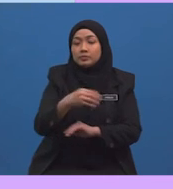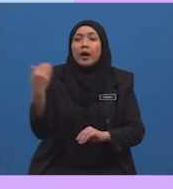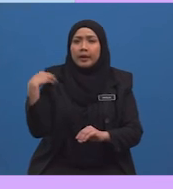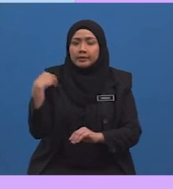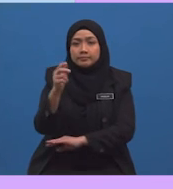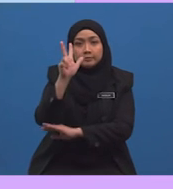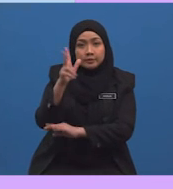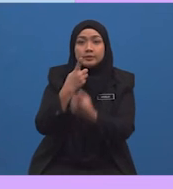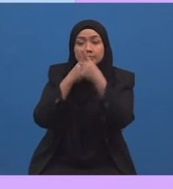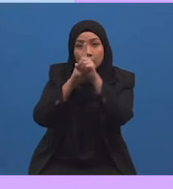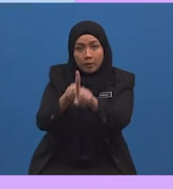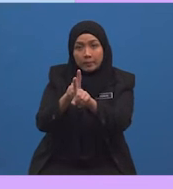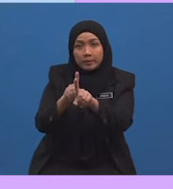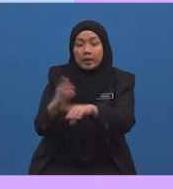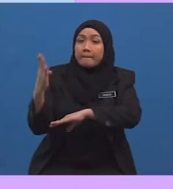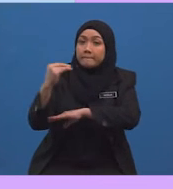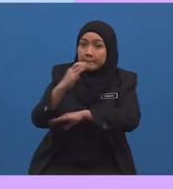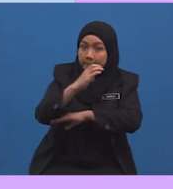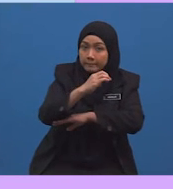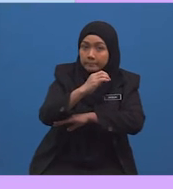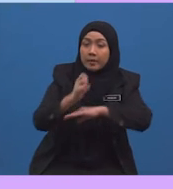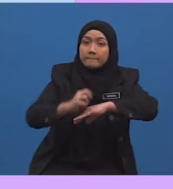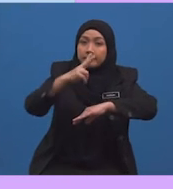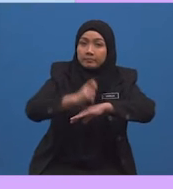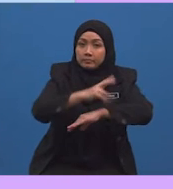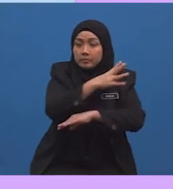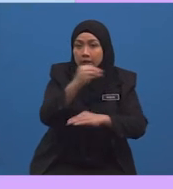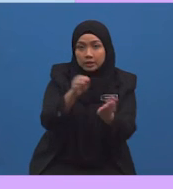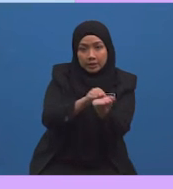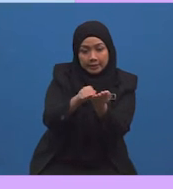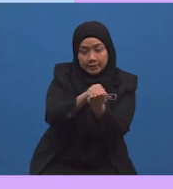terdapat tiga jawapan iaitu belung cas, belalang dan tikus.